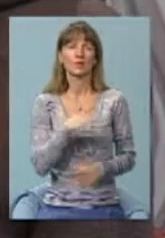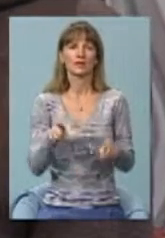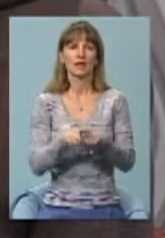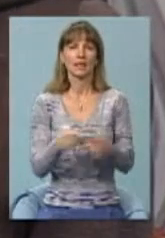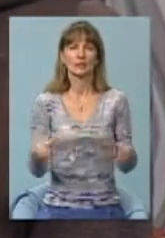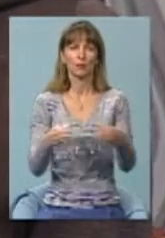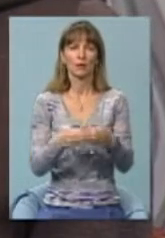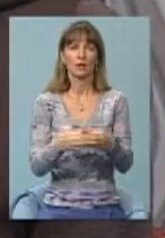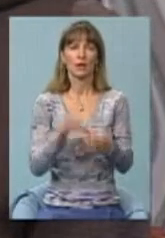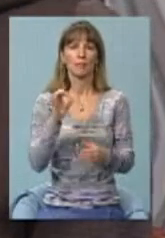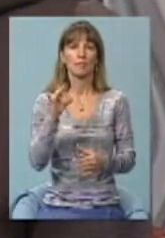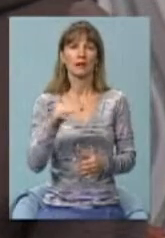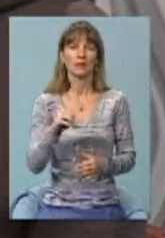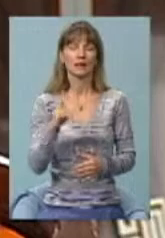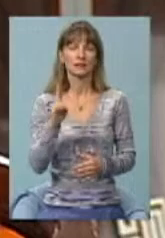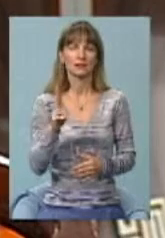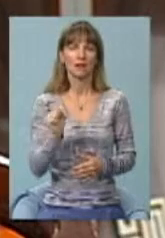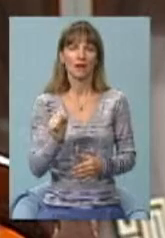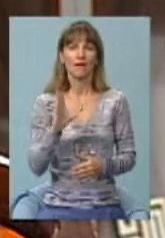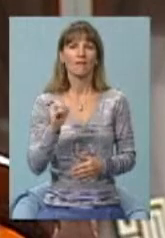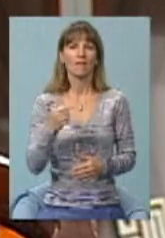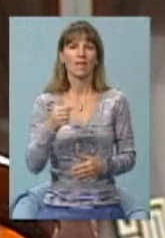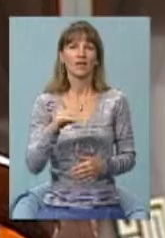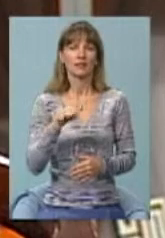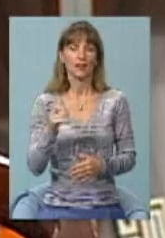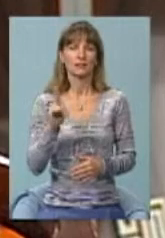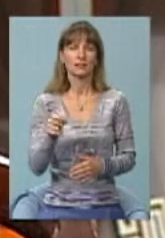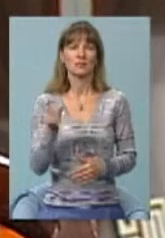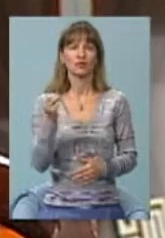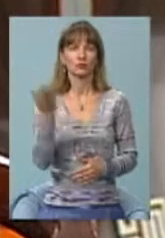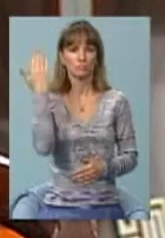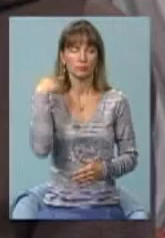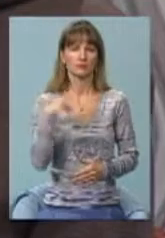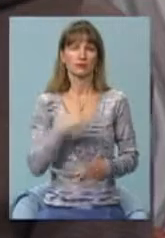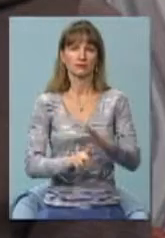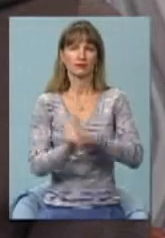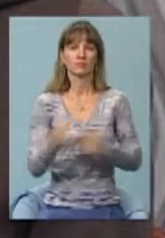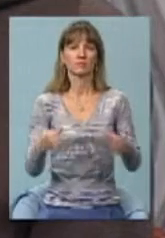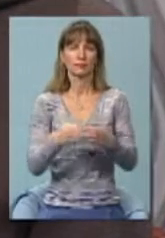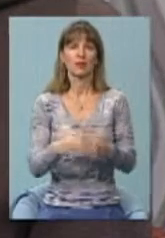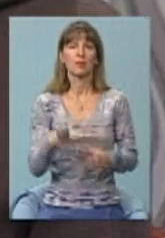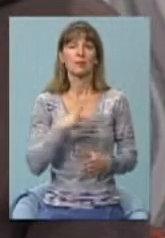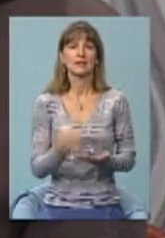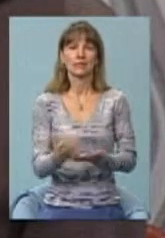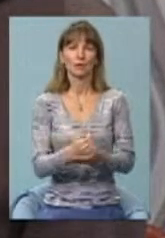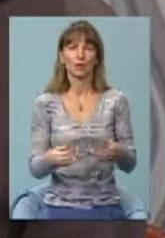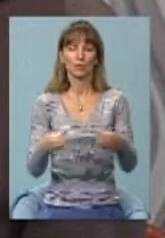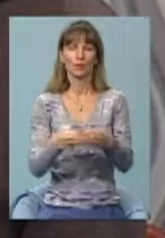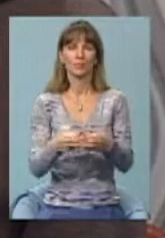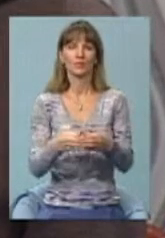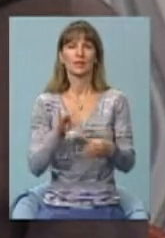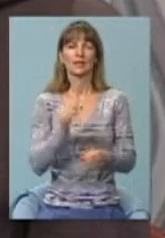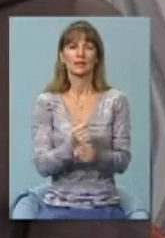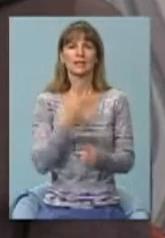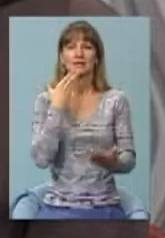спілка, британська вегетаріанська спілка, власне, заснована тоді, як ти вважаєш. Там були, власне, вегетаріанці, зібралася така купка вегетаріанців та